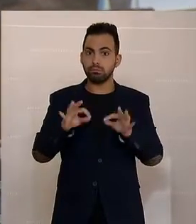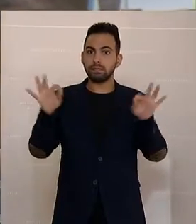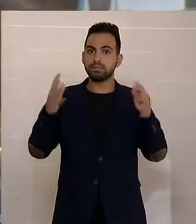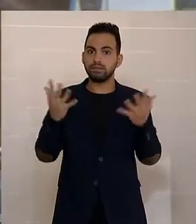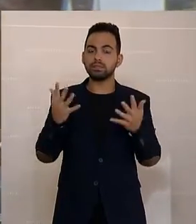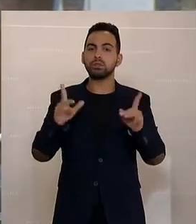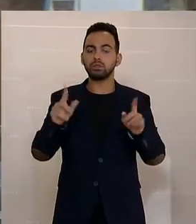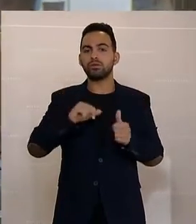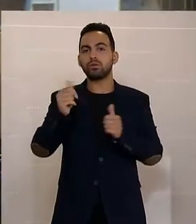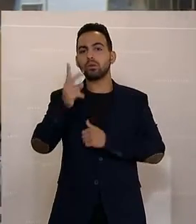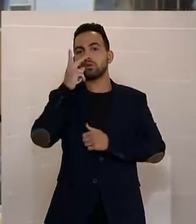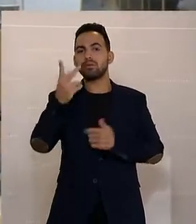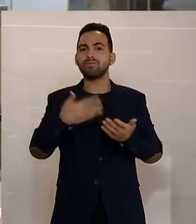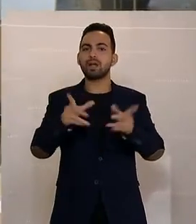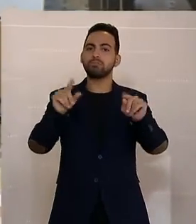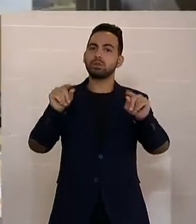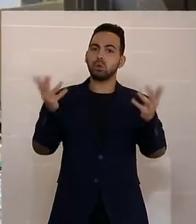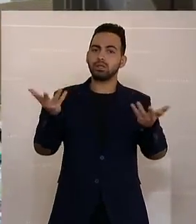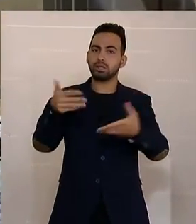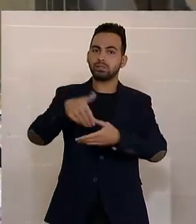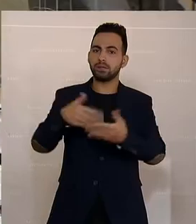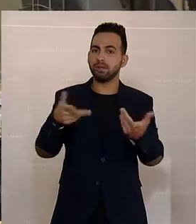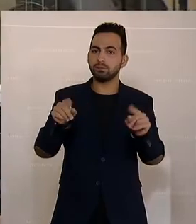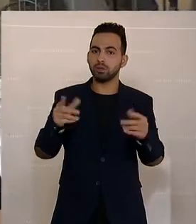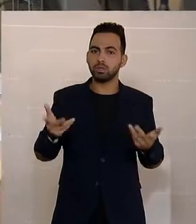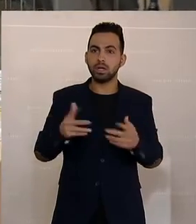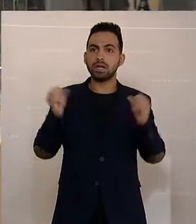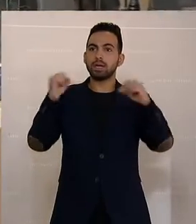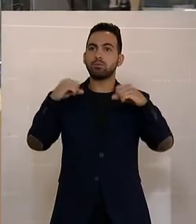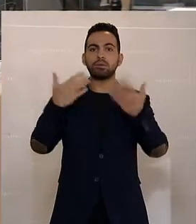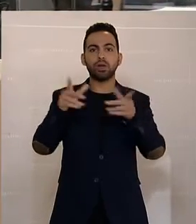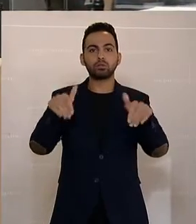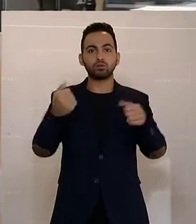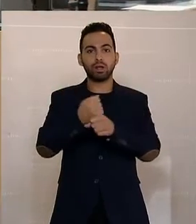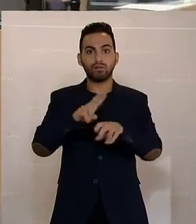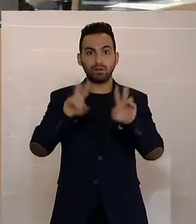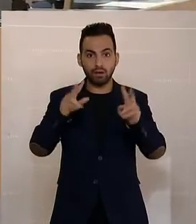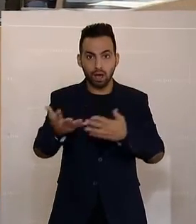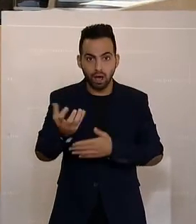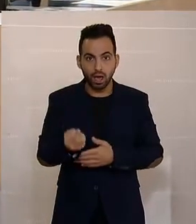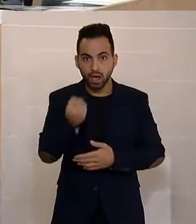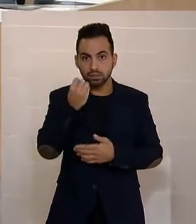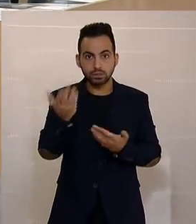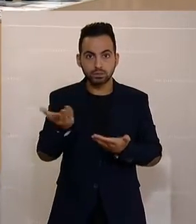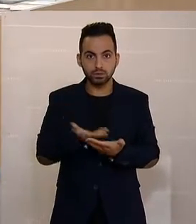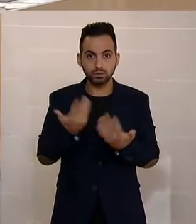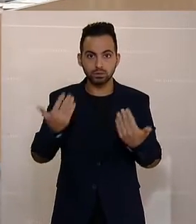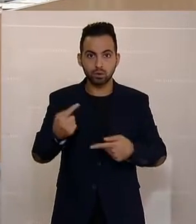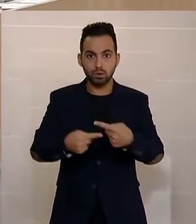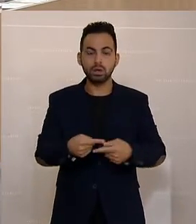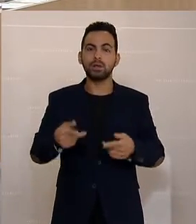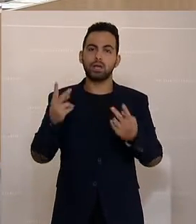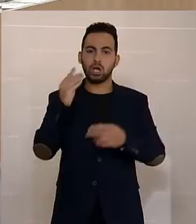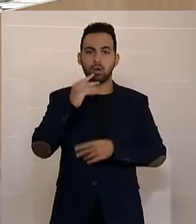einmal vorauszuschauen, was heißt denn das? Und was muss die Republik tun, wenn es soweit kommt? Ich glaube, es ist wichtig, den Leuten einmal